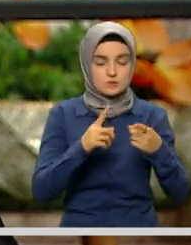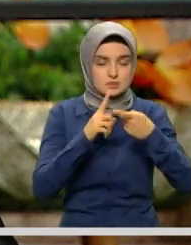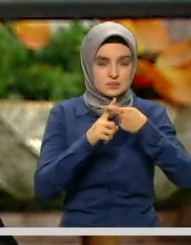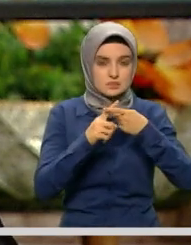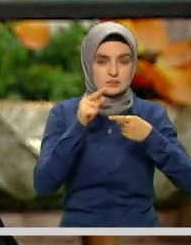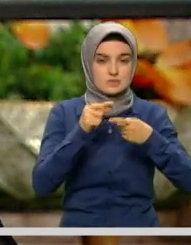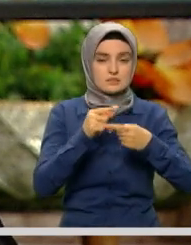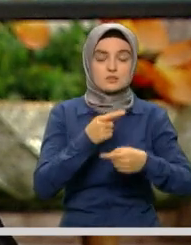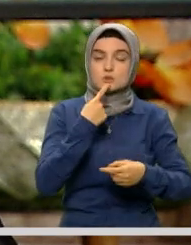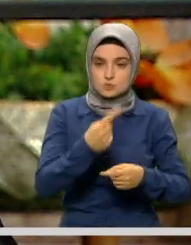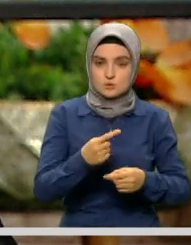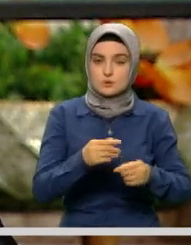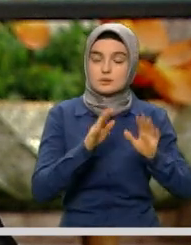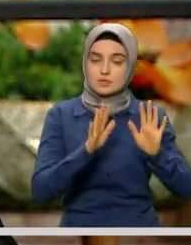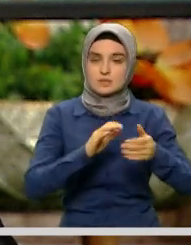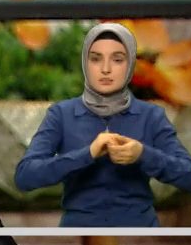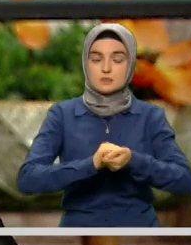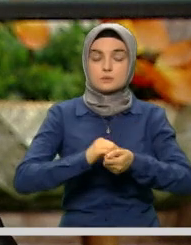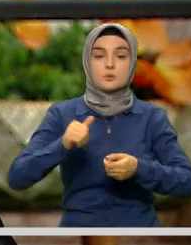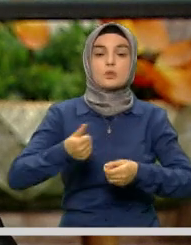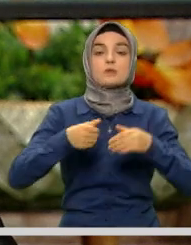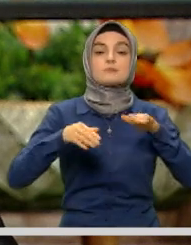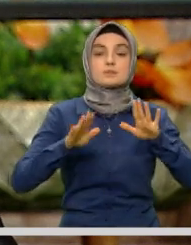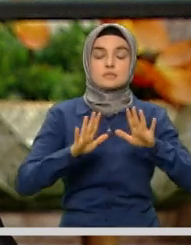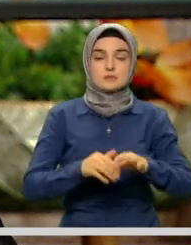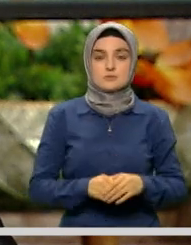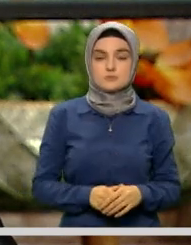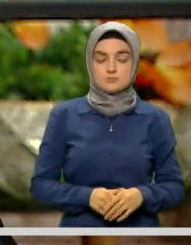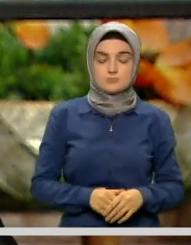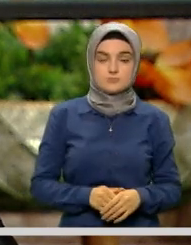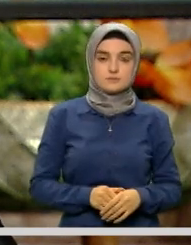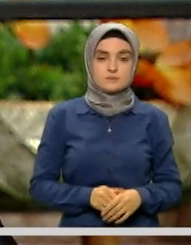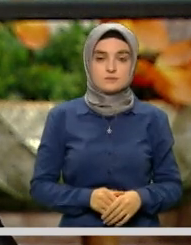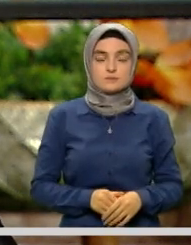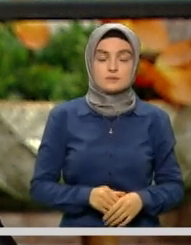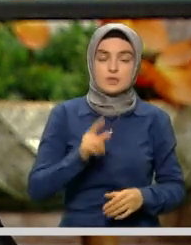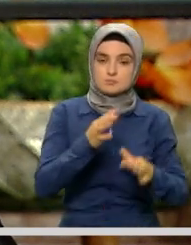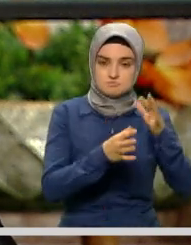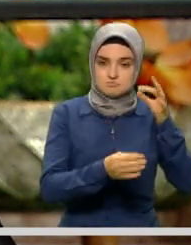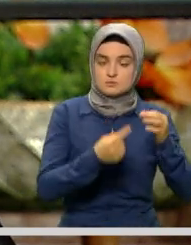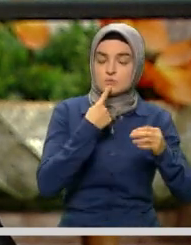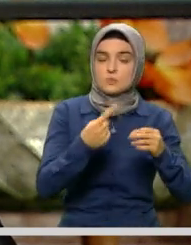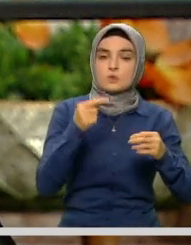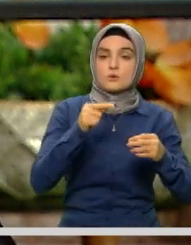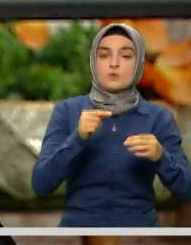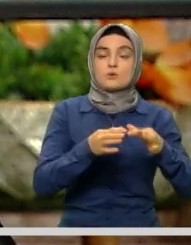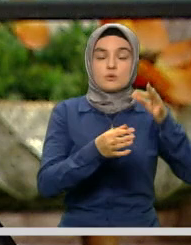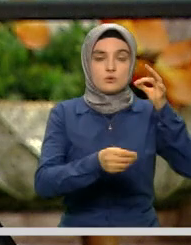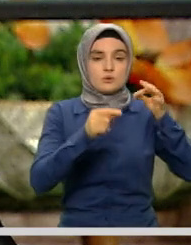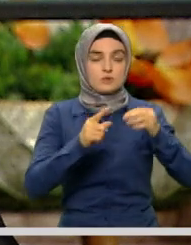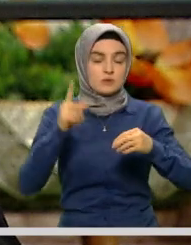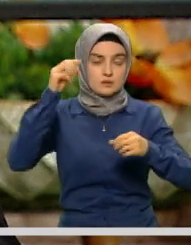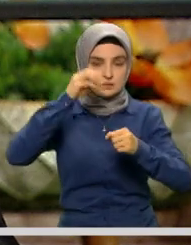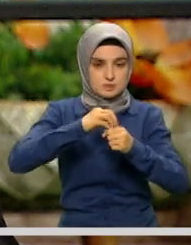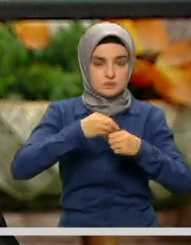itiraf yeterlidir, samimiyet önemli değildir. Yani kişi itiraf etsin. Yani bir kişiye itiraf etsin, o kişi de Tanrı adına onu